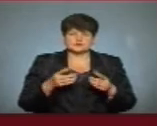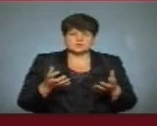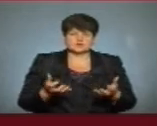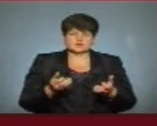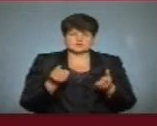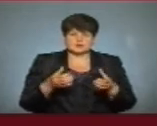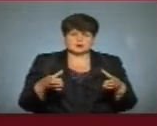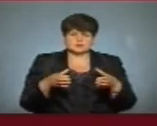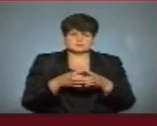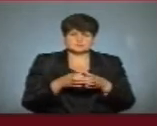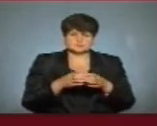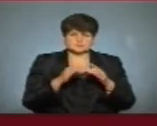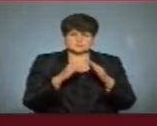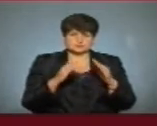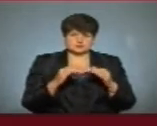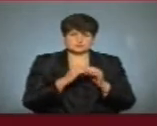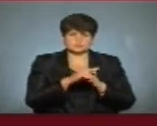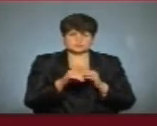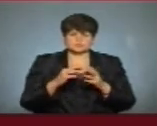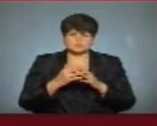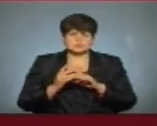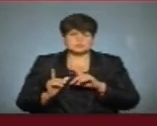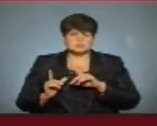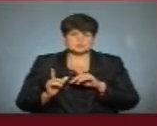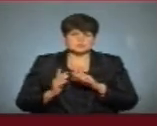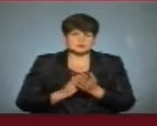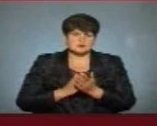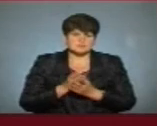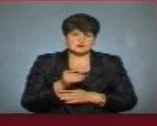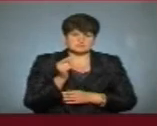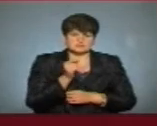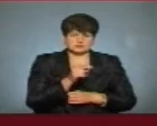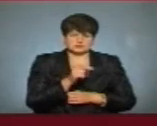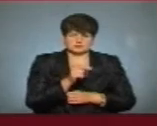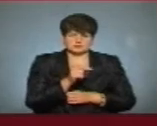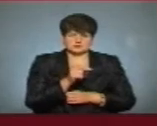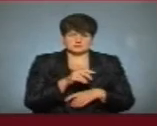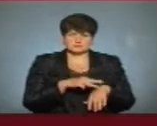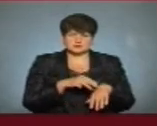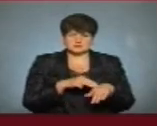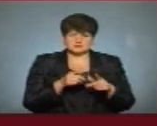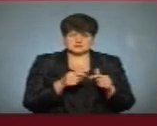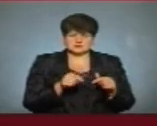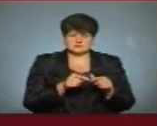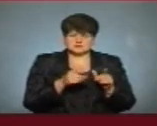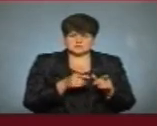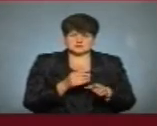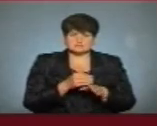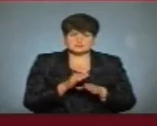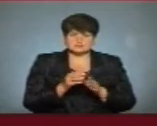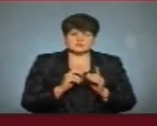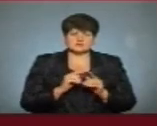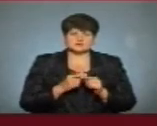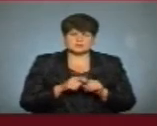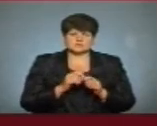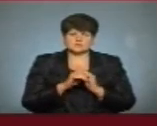рятувальні загони по кожному з цих сіл, направлені туди міліцейське відділення. Виділена техніка, в